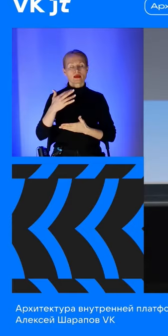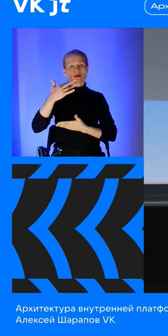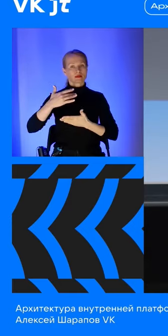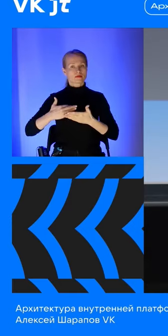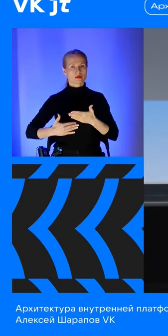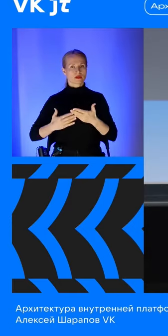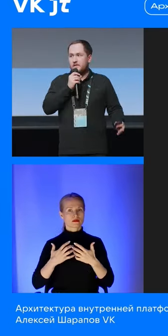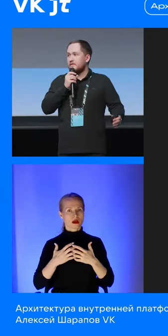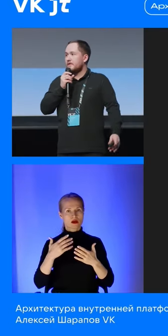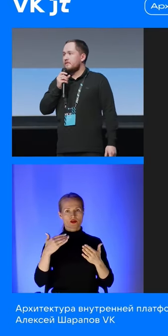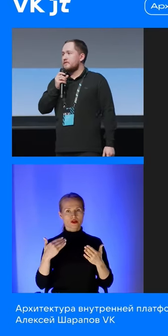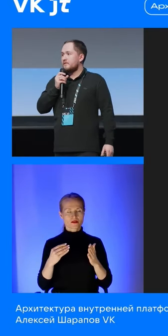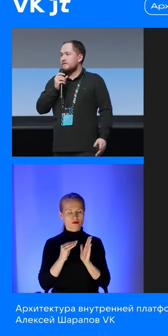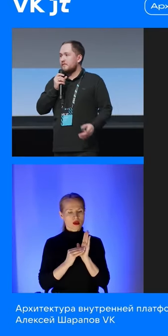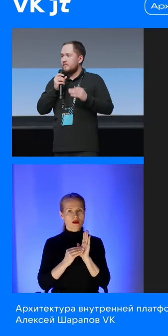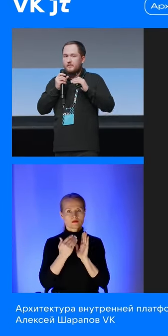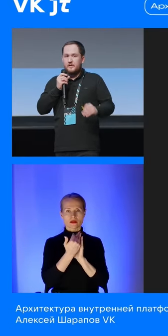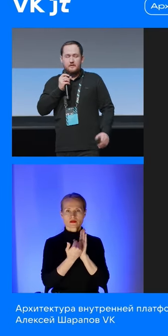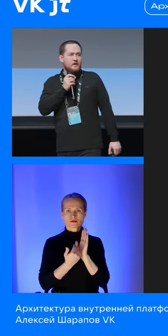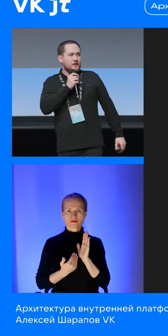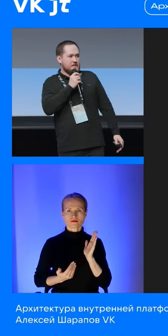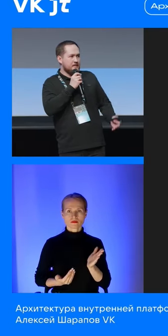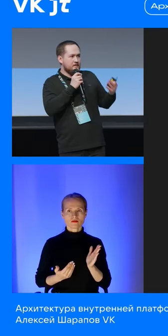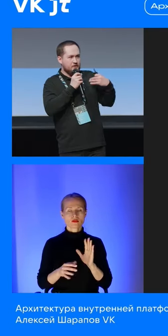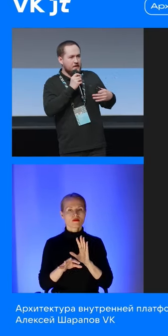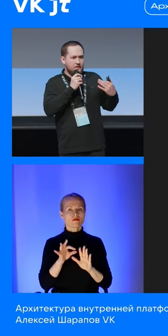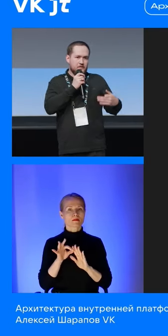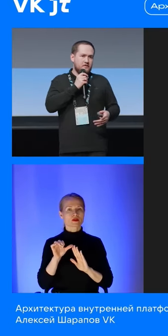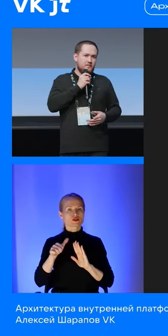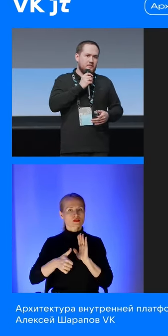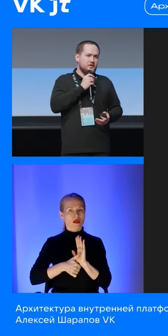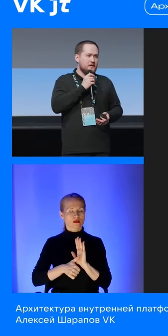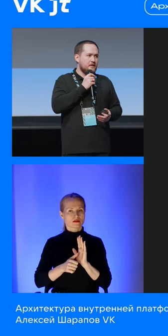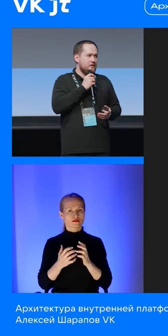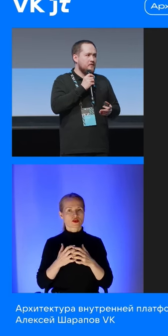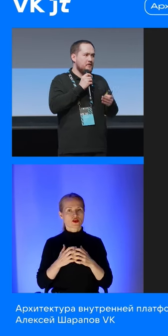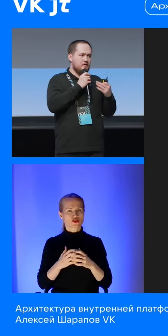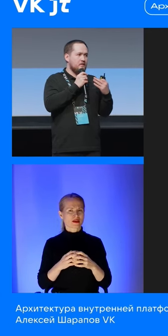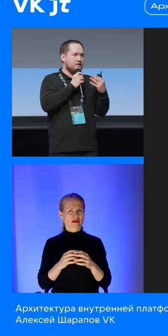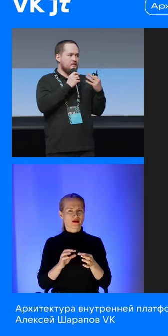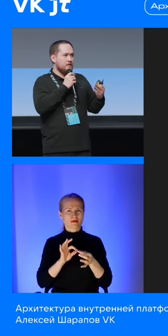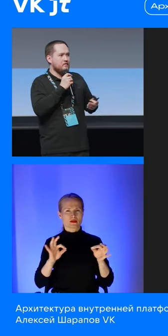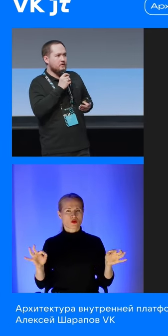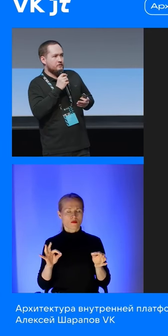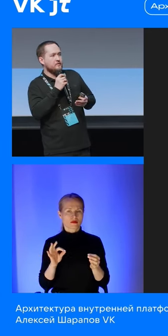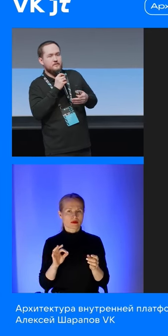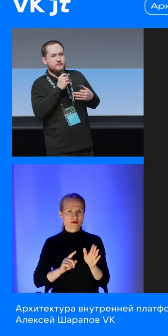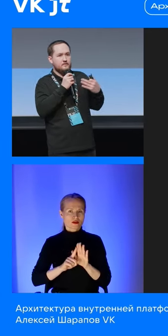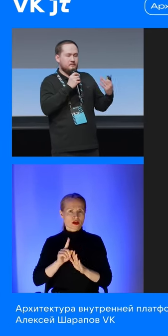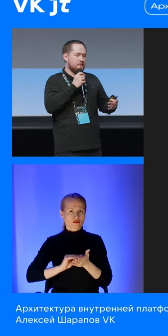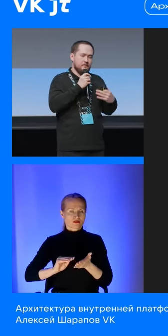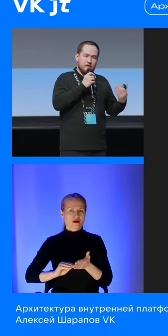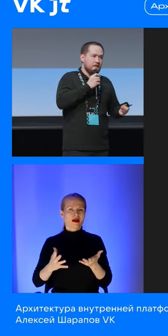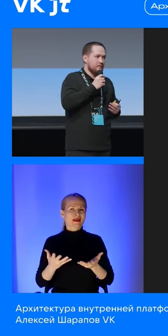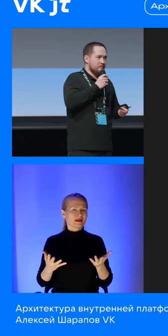пока вот так я отметил да то есть выбра 16 решений не стал там отмечать Какие не сильно важно то